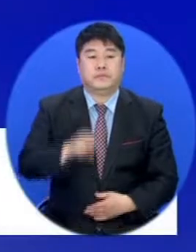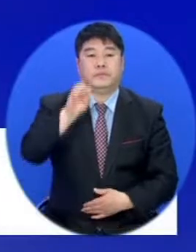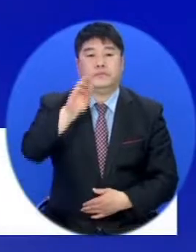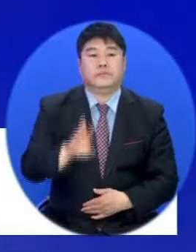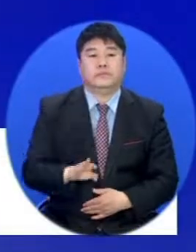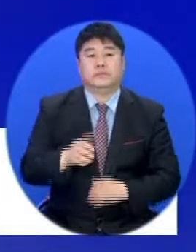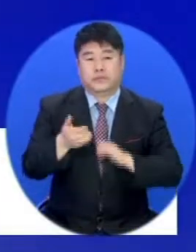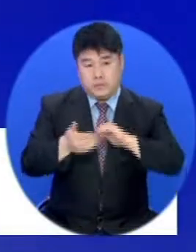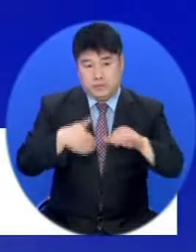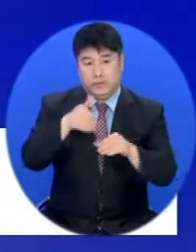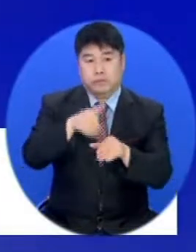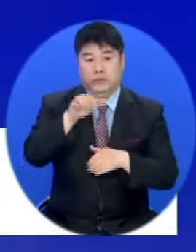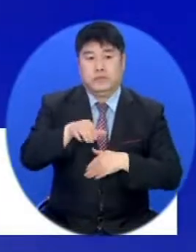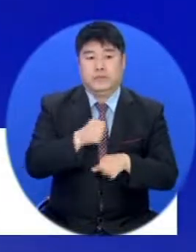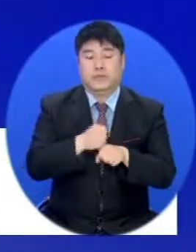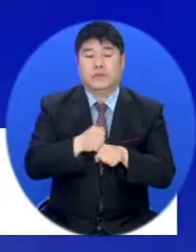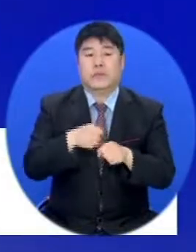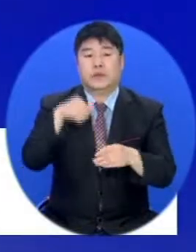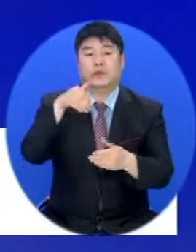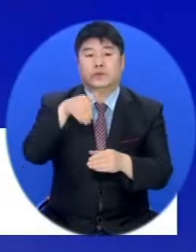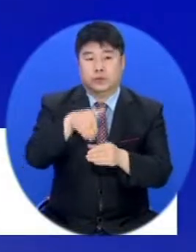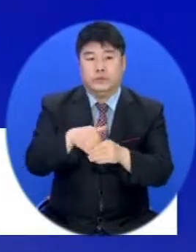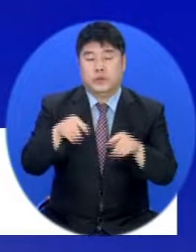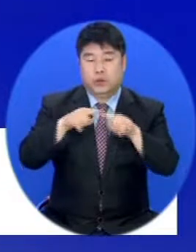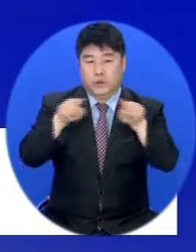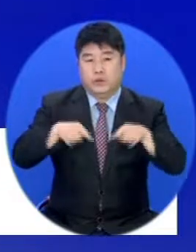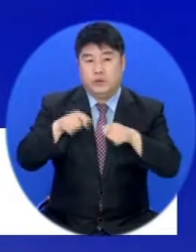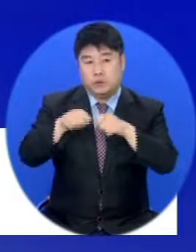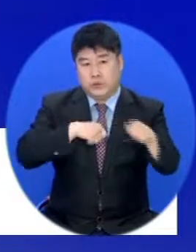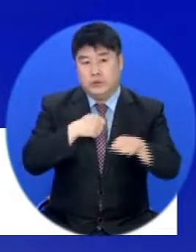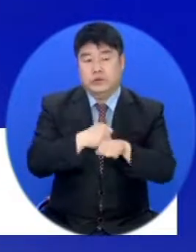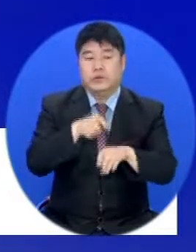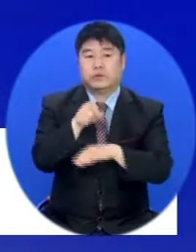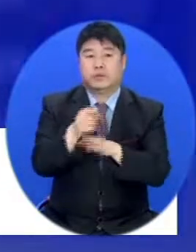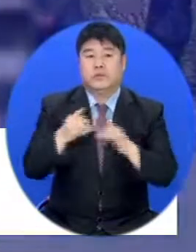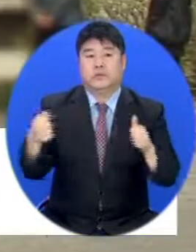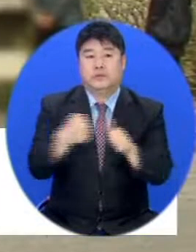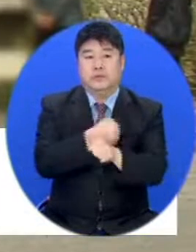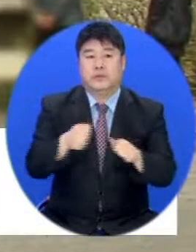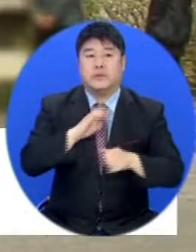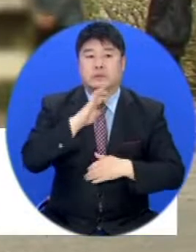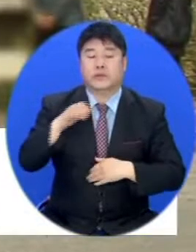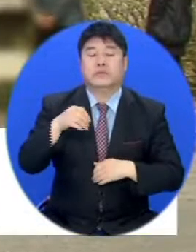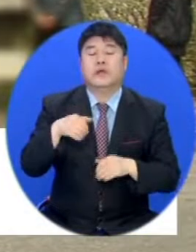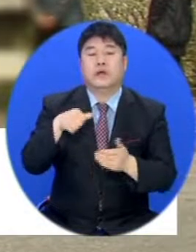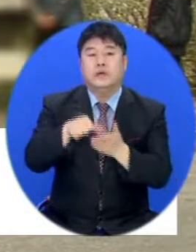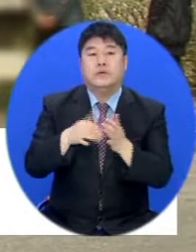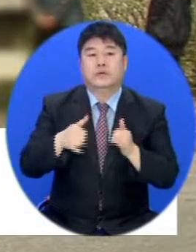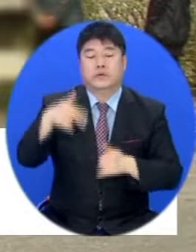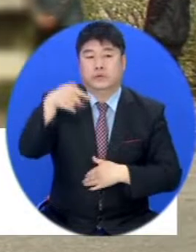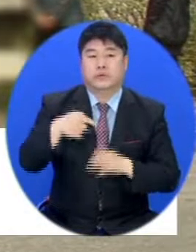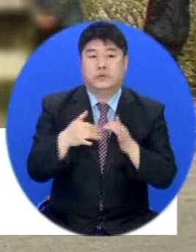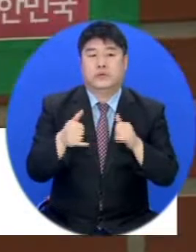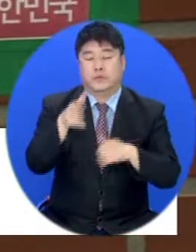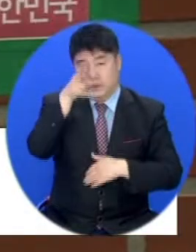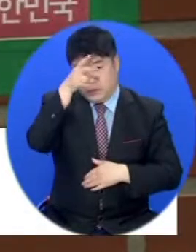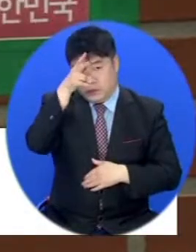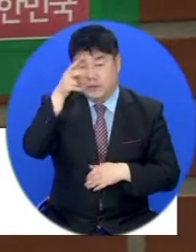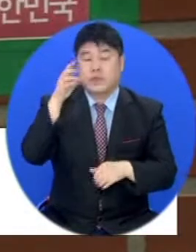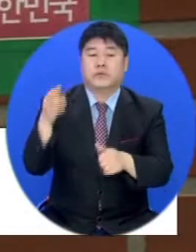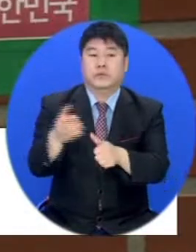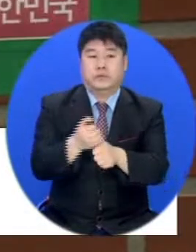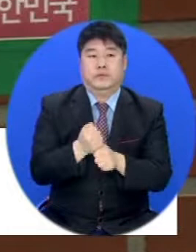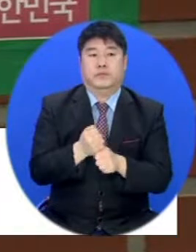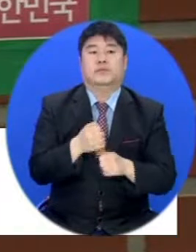광주의 한 사전투표소에서 투표용지를 훼손하고 사무원을 폭행한 혐의로 40대 유권자 주모 씨가 경찰에